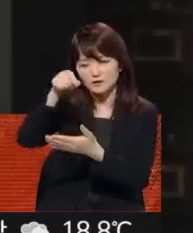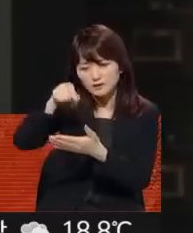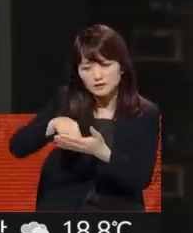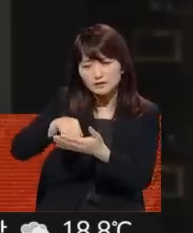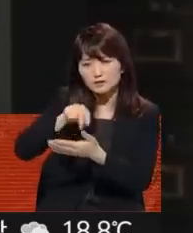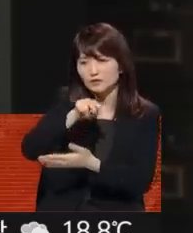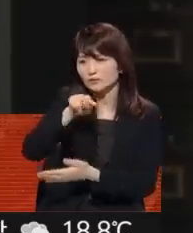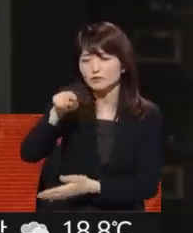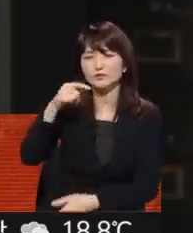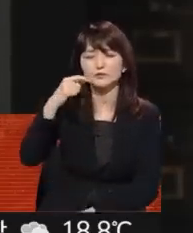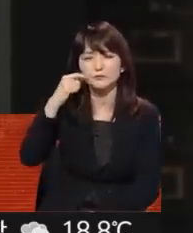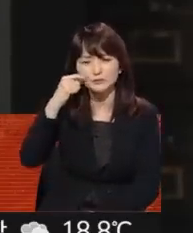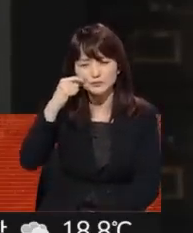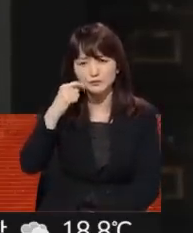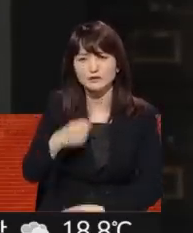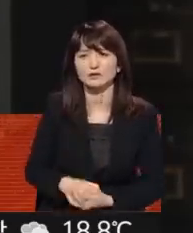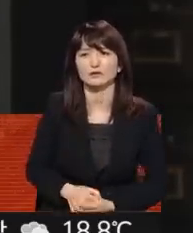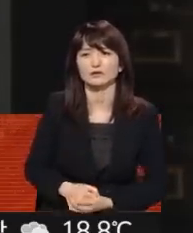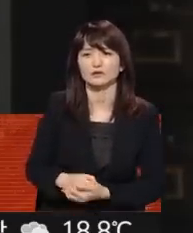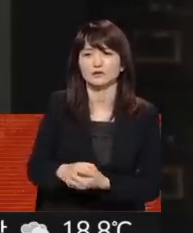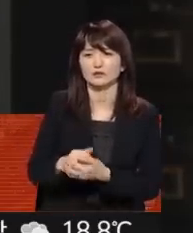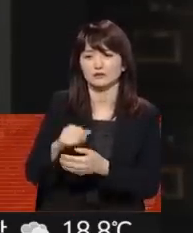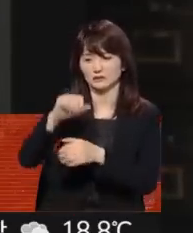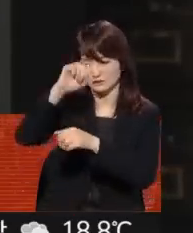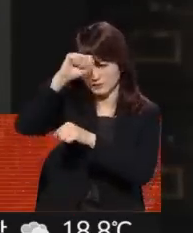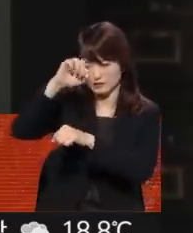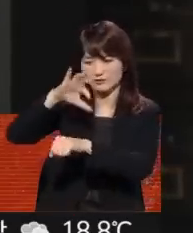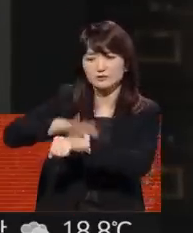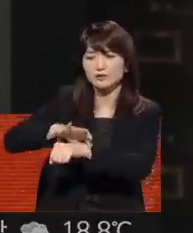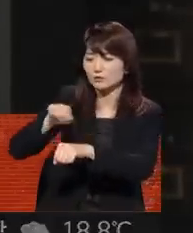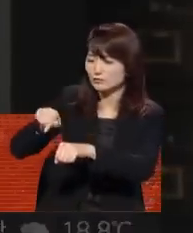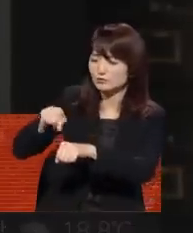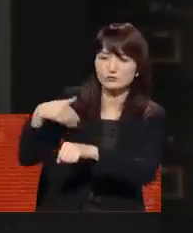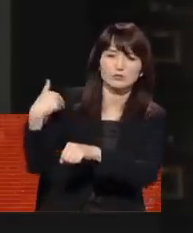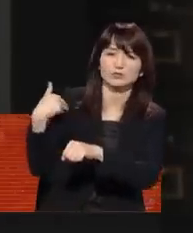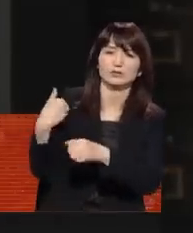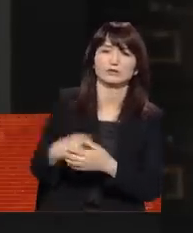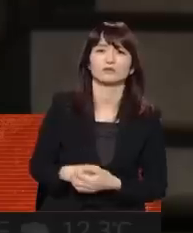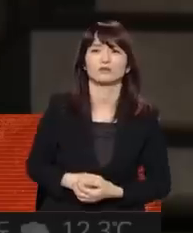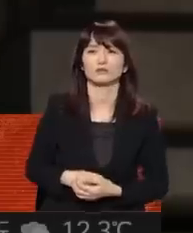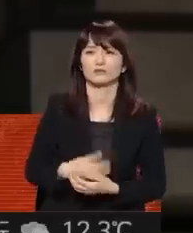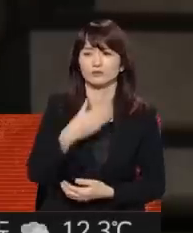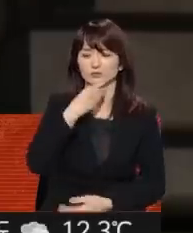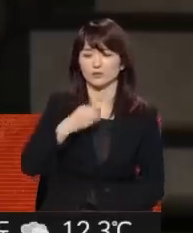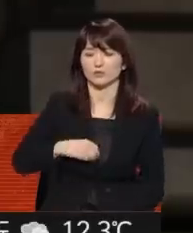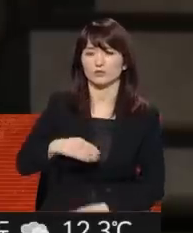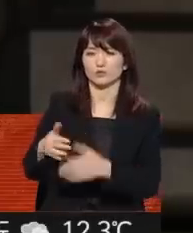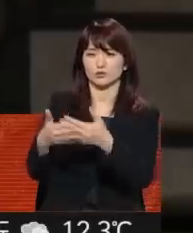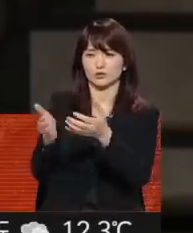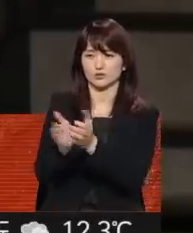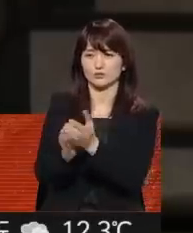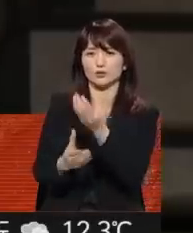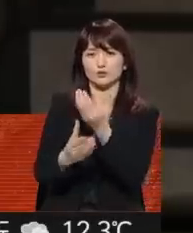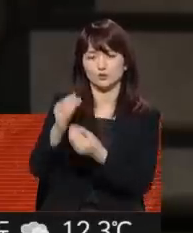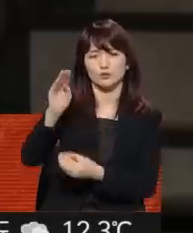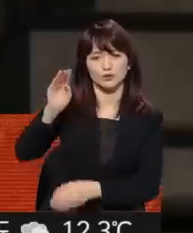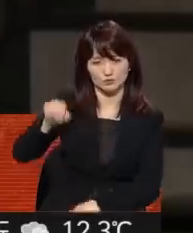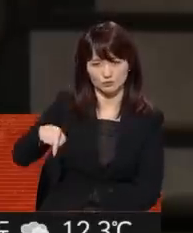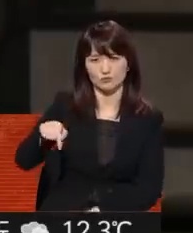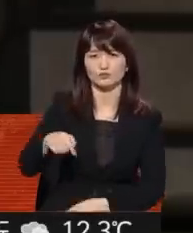상태에서 저런 걸 차고 있으면 모르실 수밖에 없잖아요 그래서 보건복지부 혹은 뭐 통일부 이런